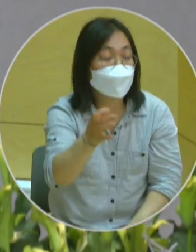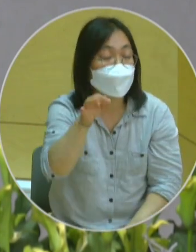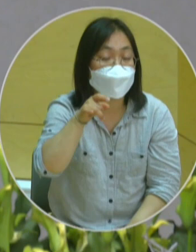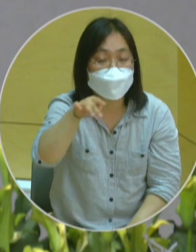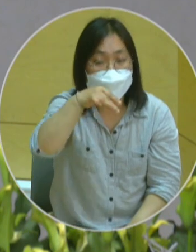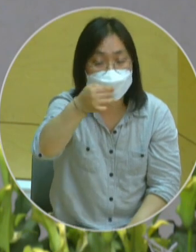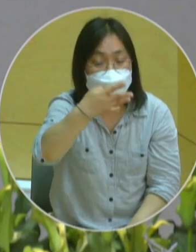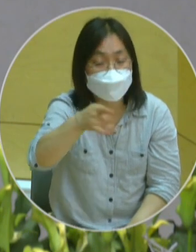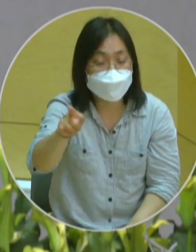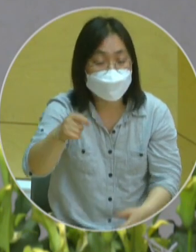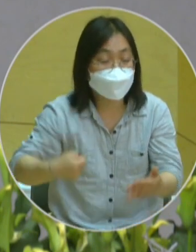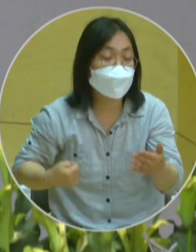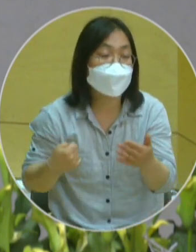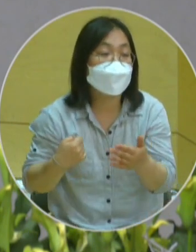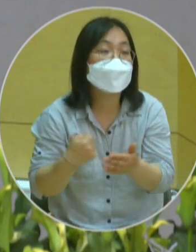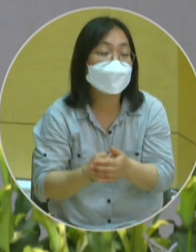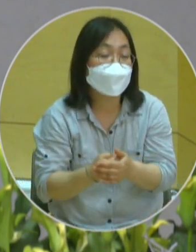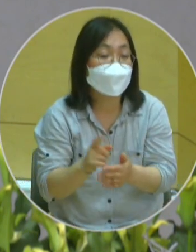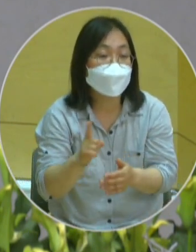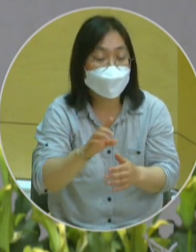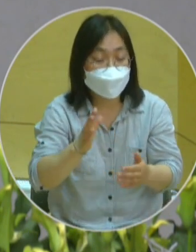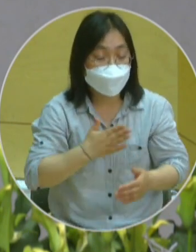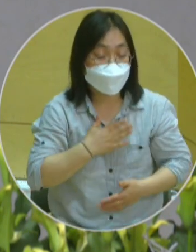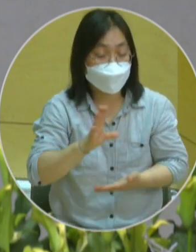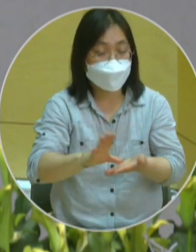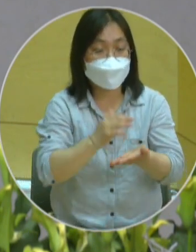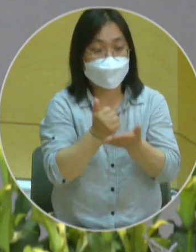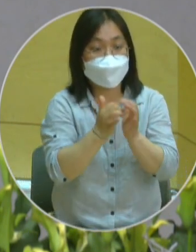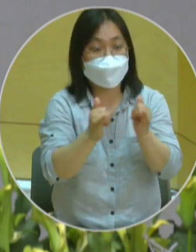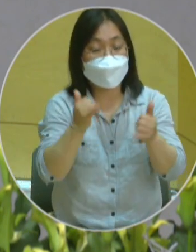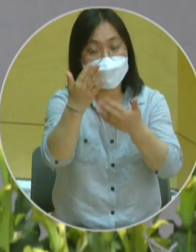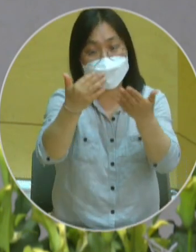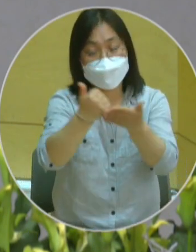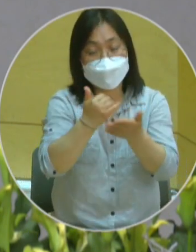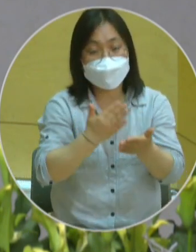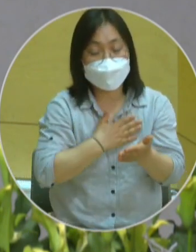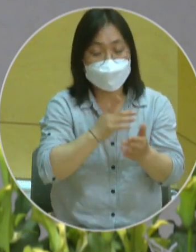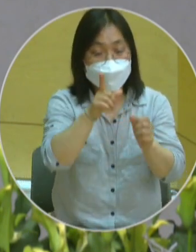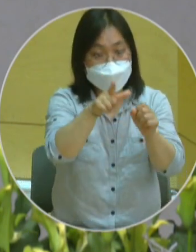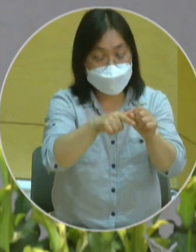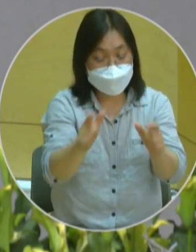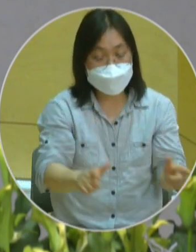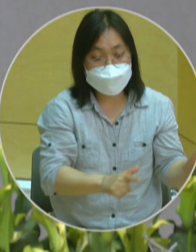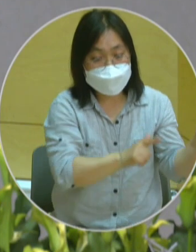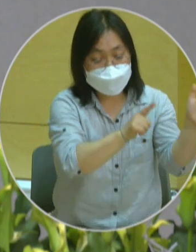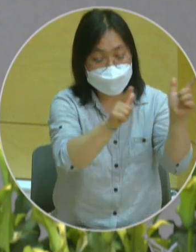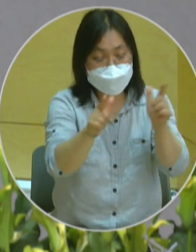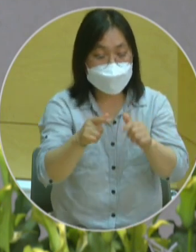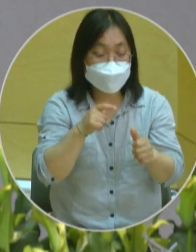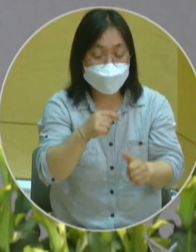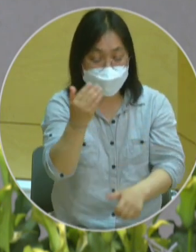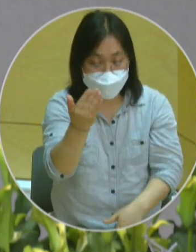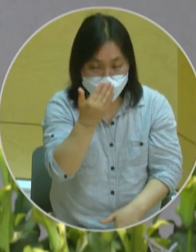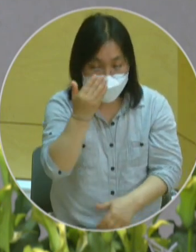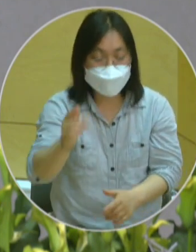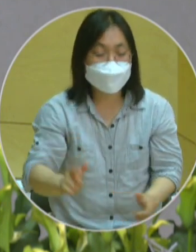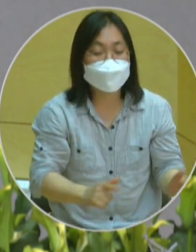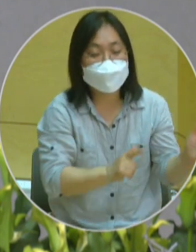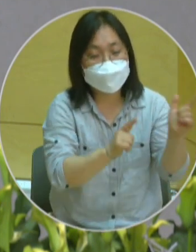그거예요. 우리가 그리스도인이면 하나님께서 우리에게 이 시대 속에 살으라고 했던 그 거룩한 삶을 우리가